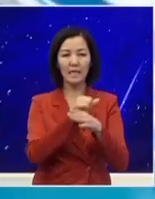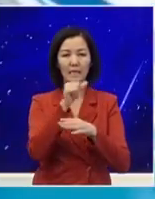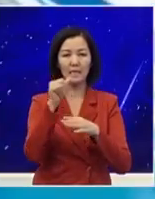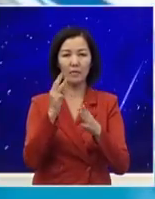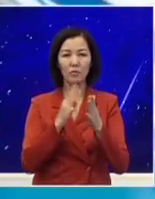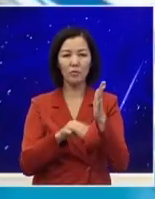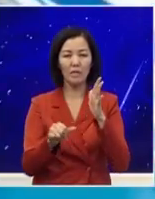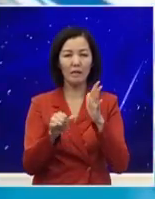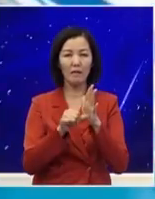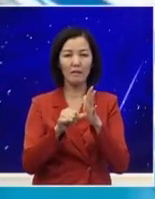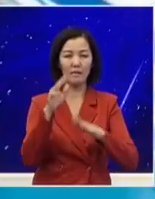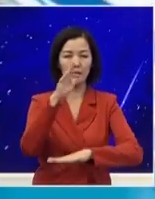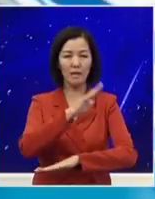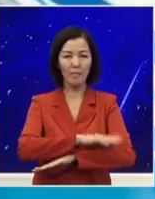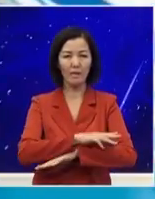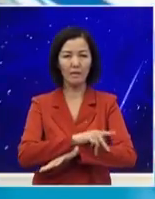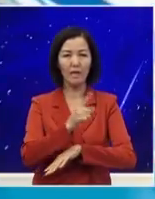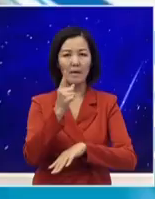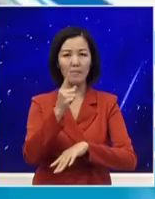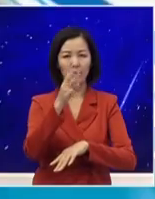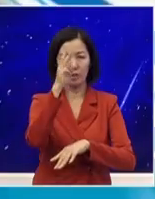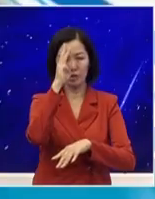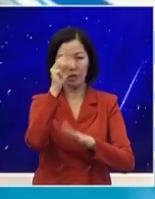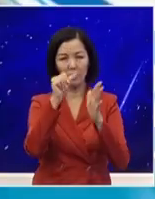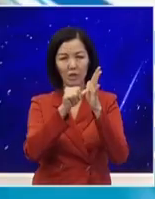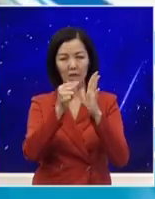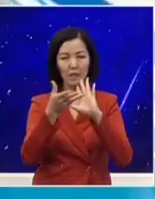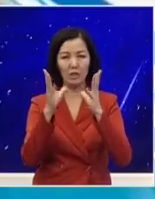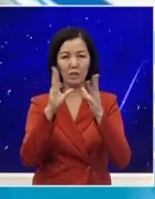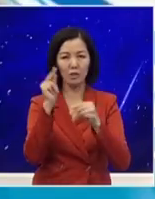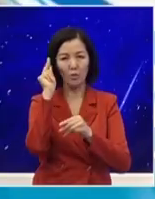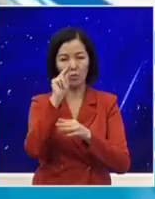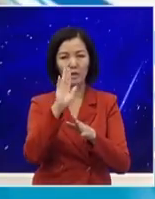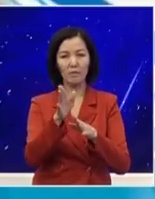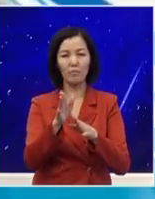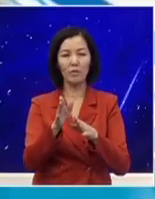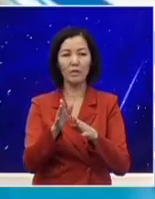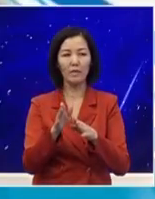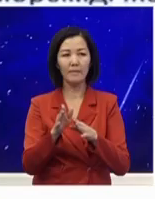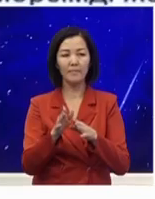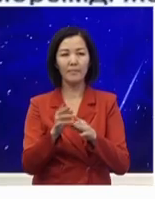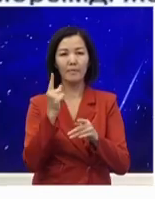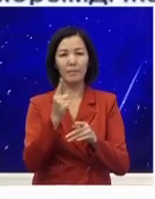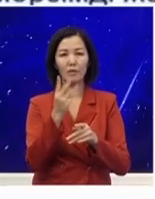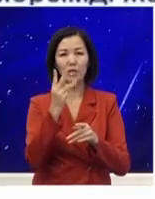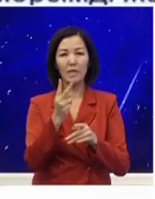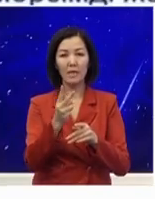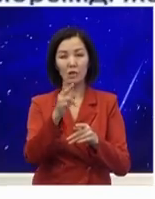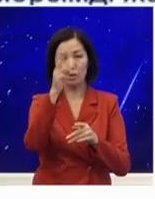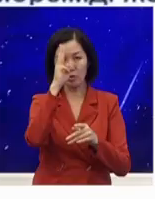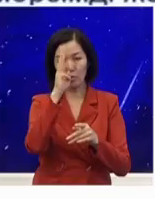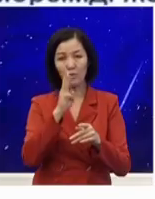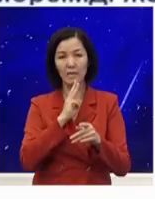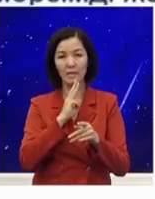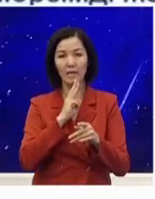96 сағат көлемінде бірінші жарты жылдықта оқытылатын болады. Яғни әліппеге дейінгі кезеңге